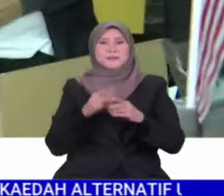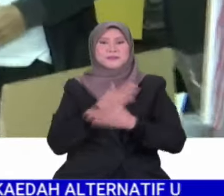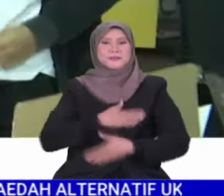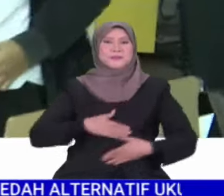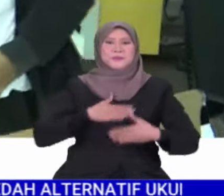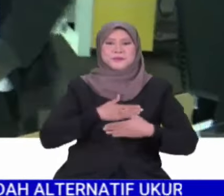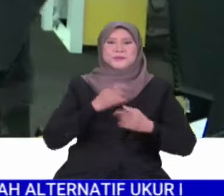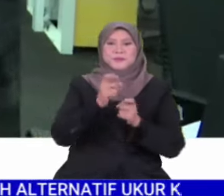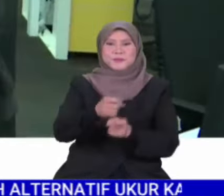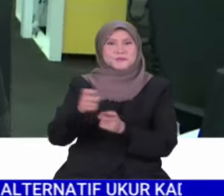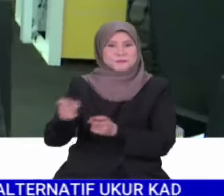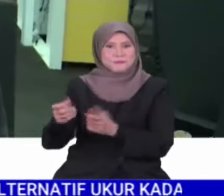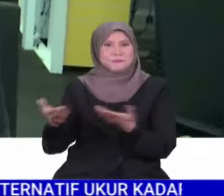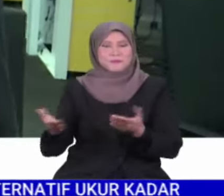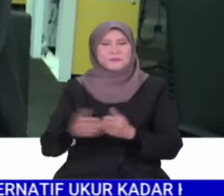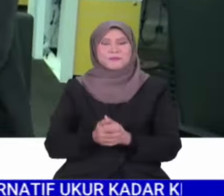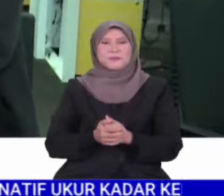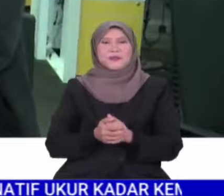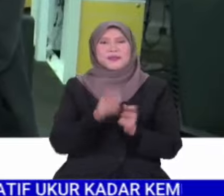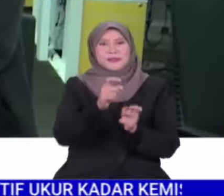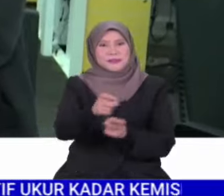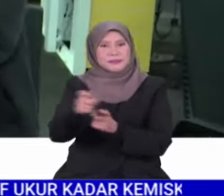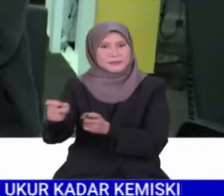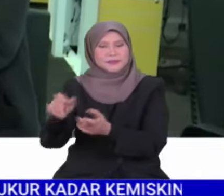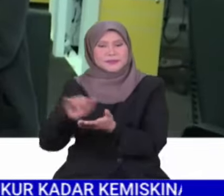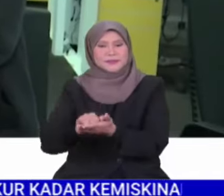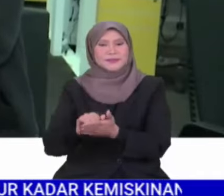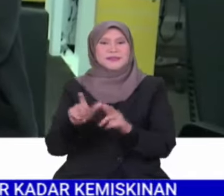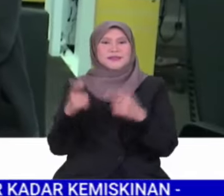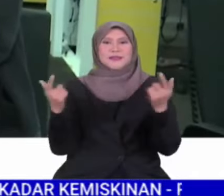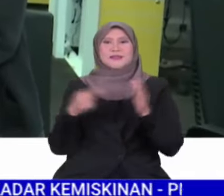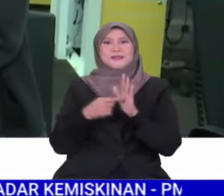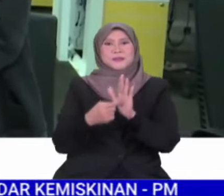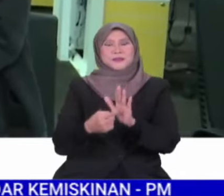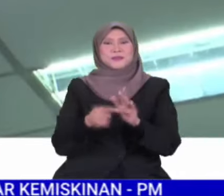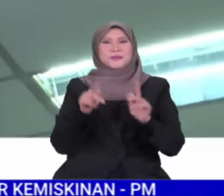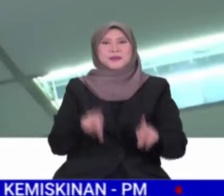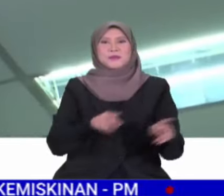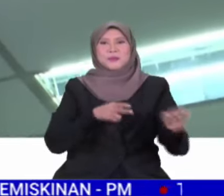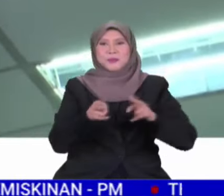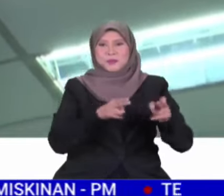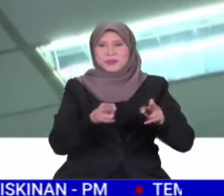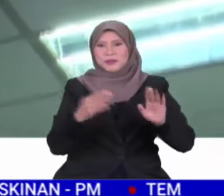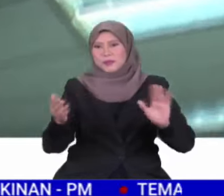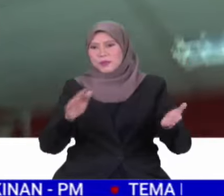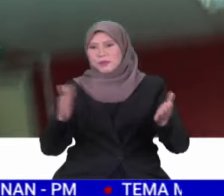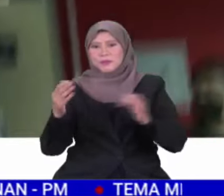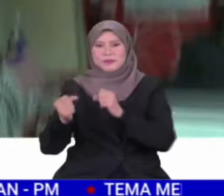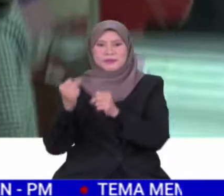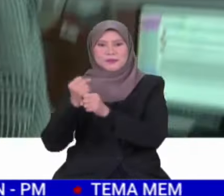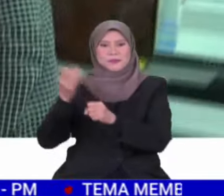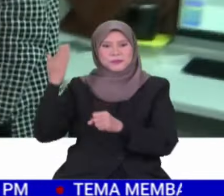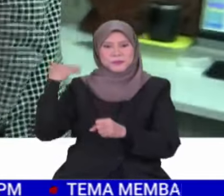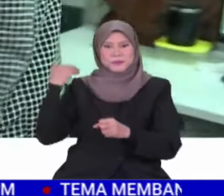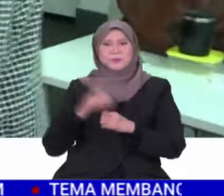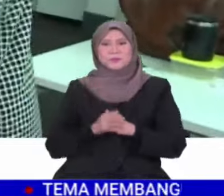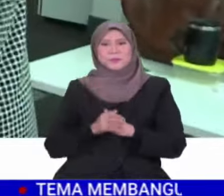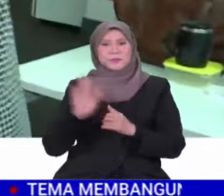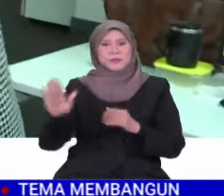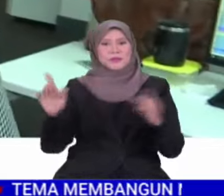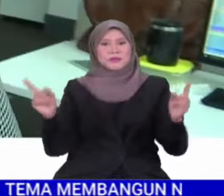kemeriahan perayaan tersebut. Pemberian cenderahati itu merupakan kelainan yang ditunjukkan pihak pengurusan berbanding tahun-tahun sebelumnya.